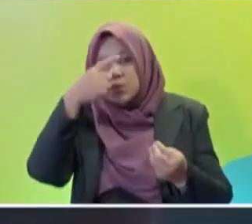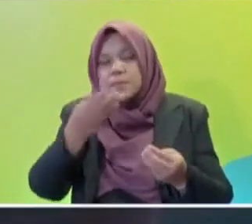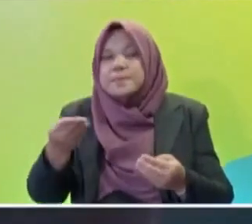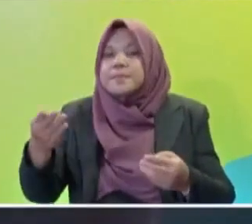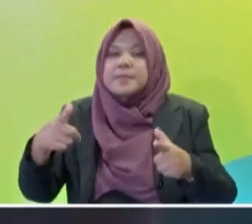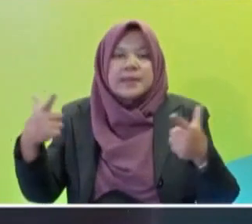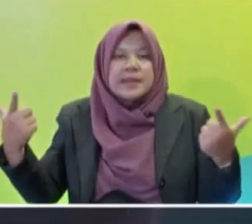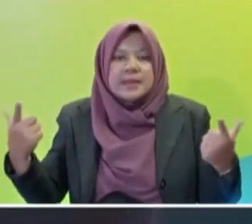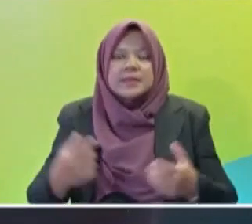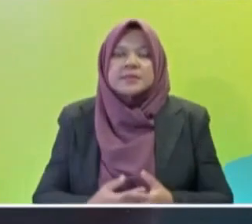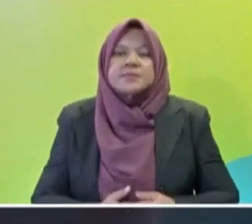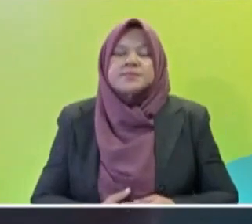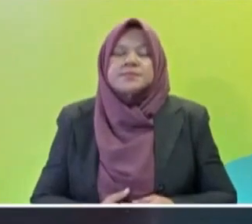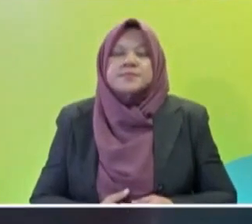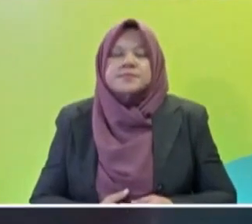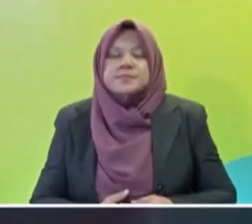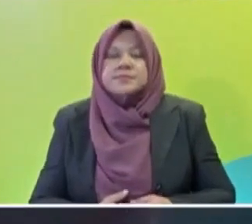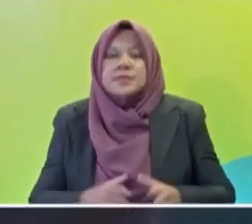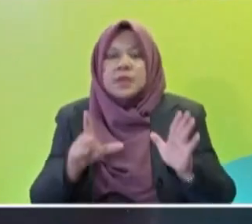identity cobrate